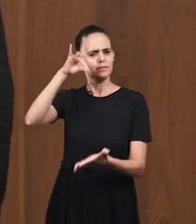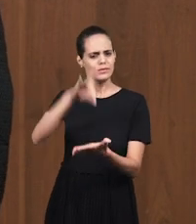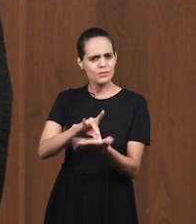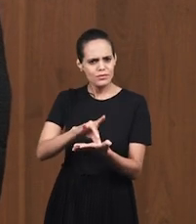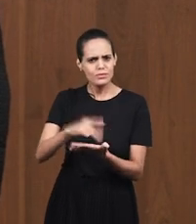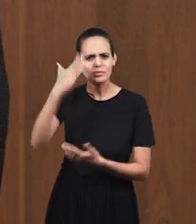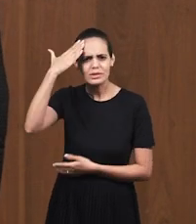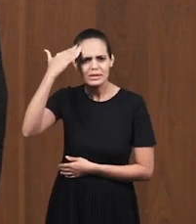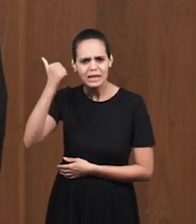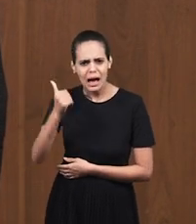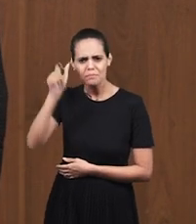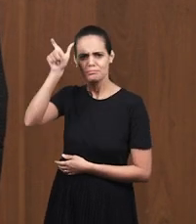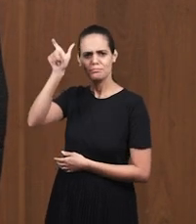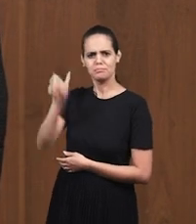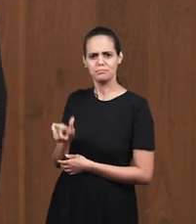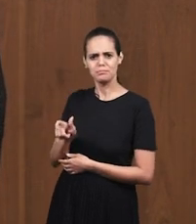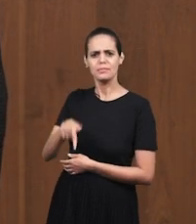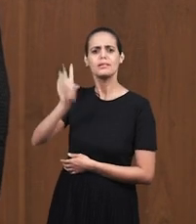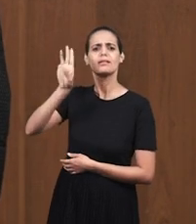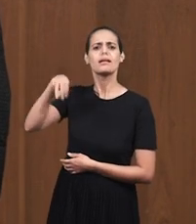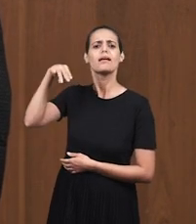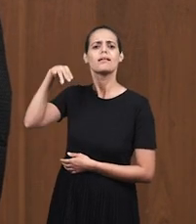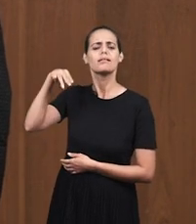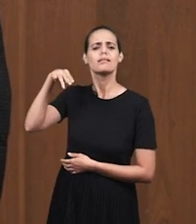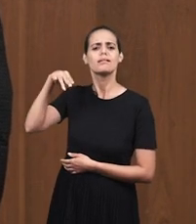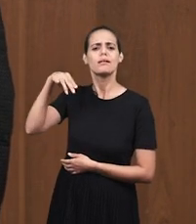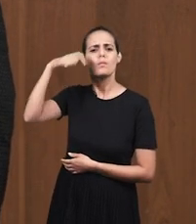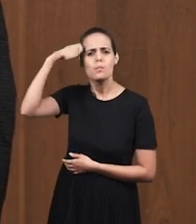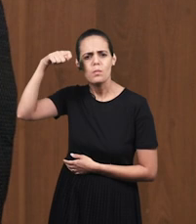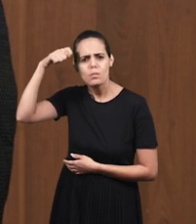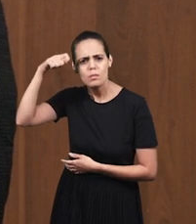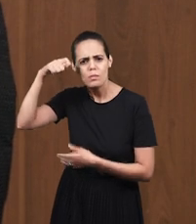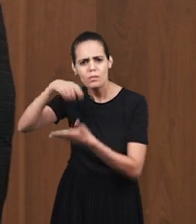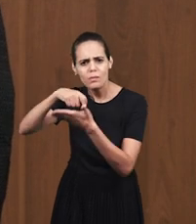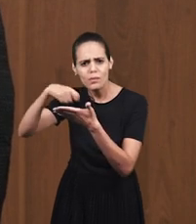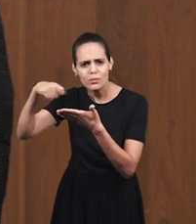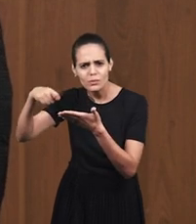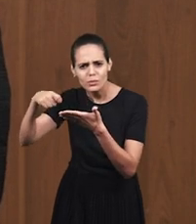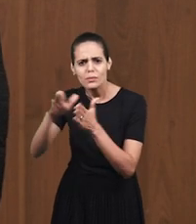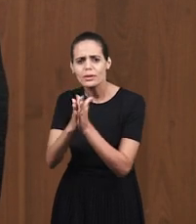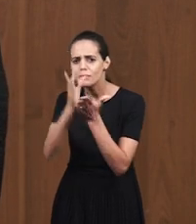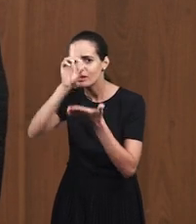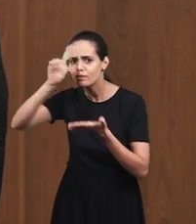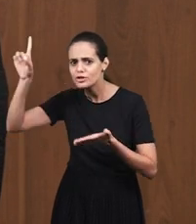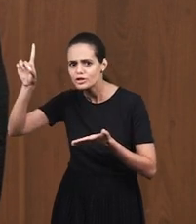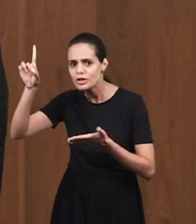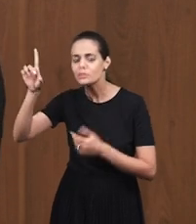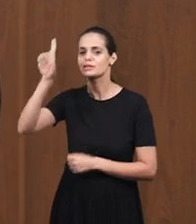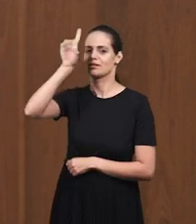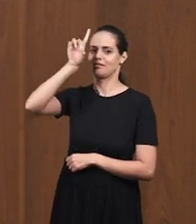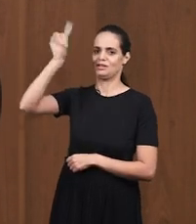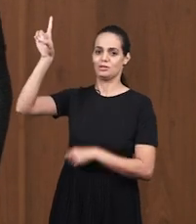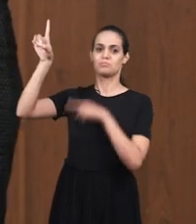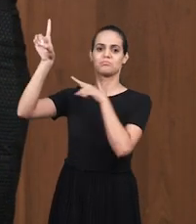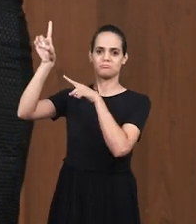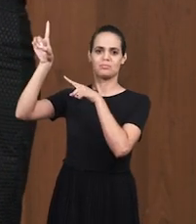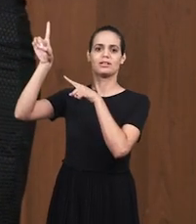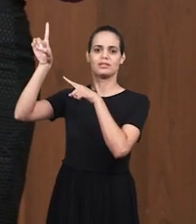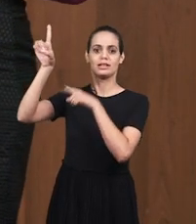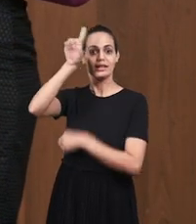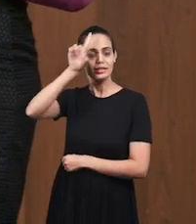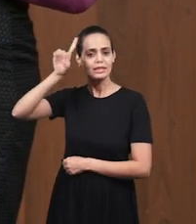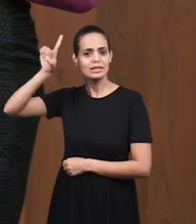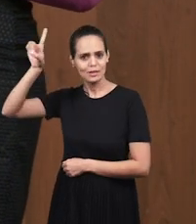сих пор жив. Знаете, кто ее автор? Это Бог. Он единственный автор Библии, Слова